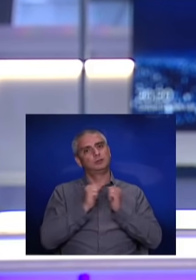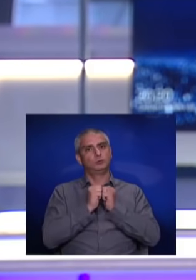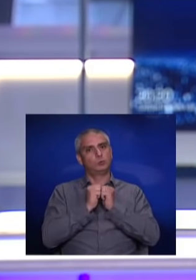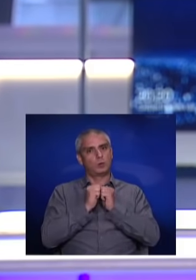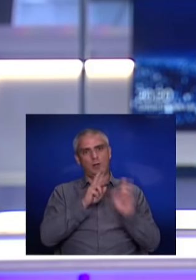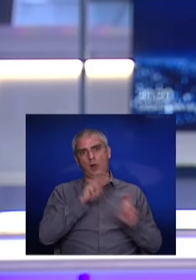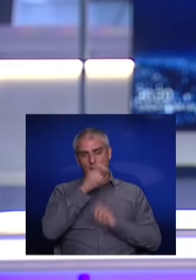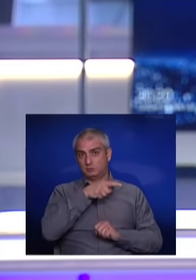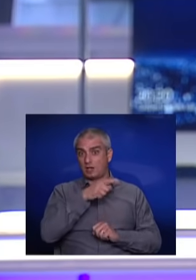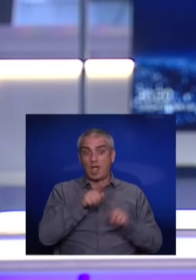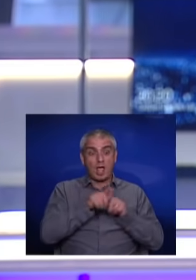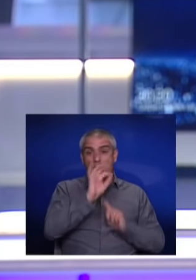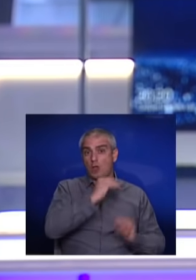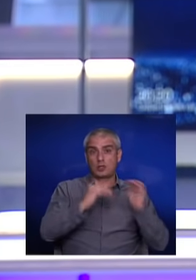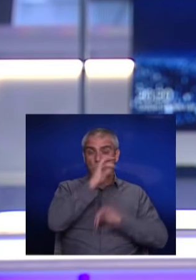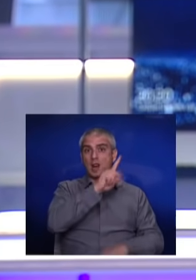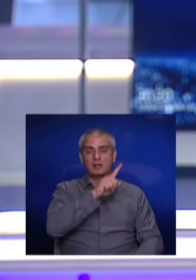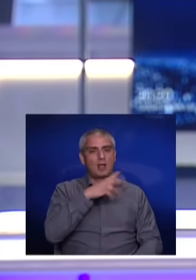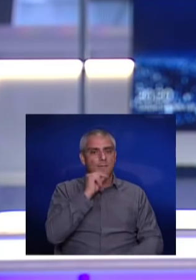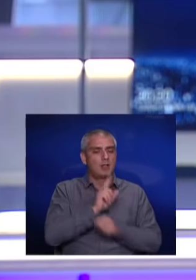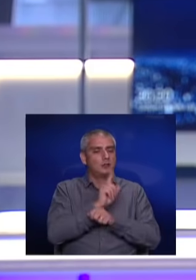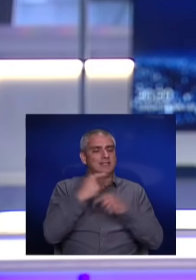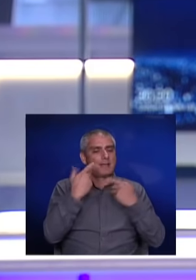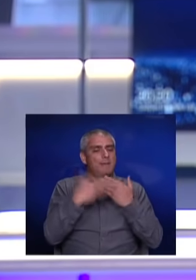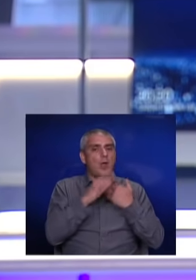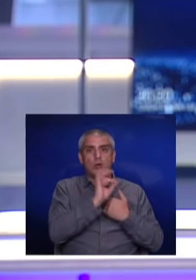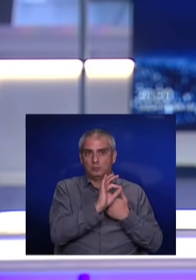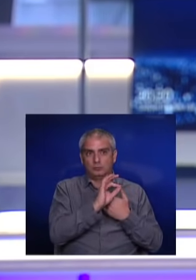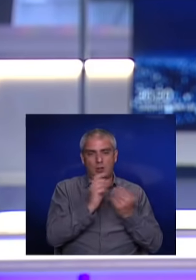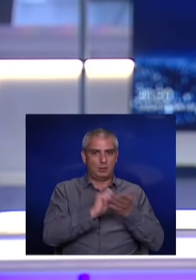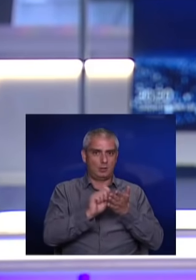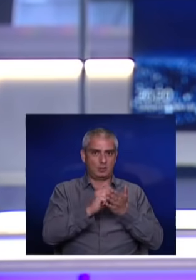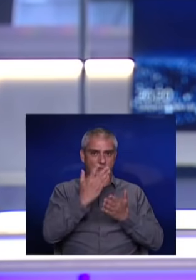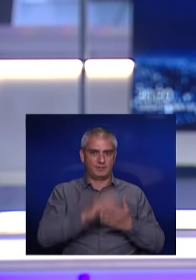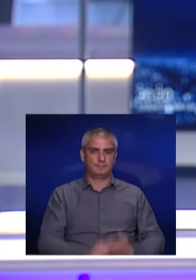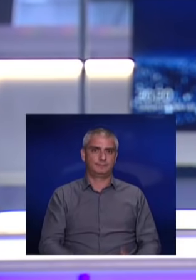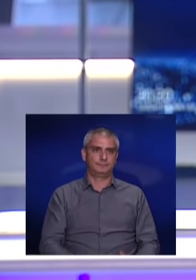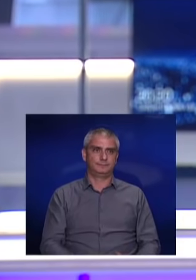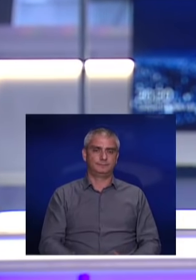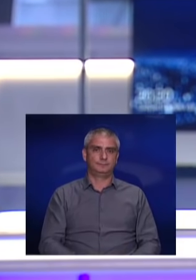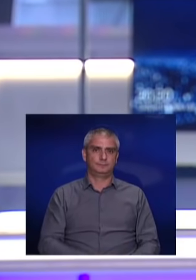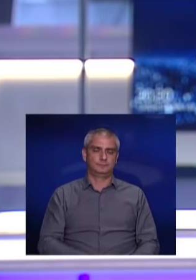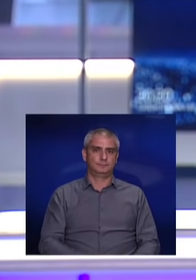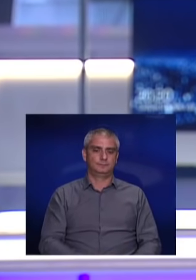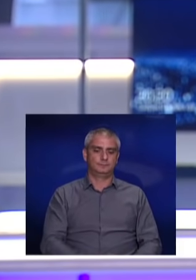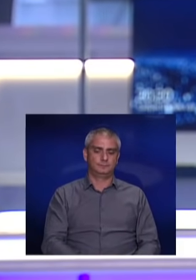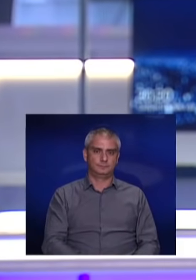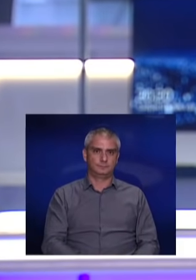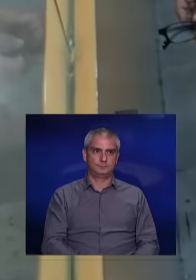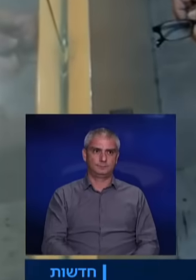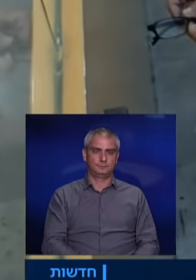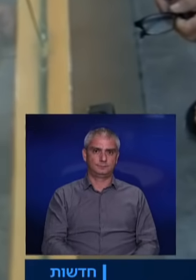מספרת רות, אחותה הגדולה של ליטל, על הימים האחרונים שלה. הנה הכתבה של מיכל וסרמן, אורלי אלקלעי וחן ביאר.